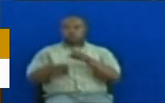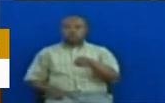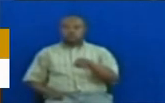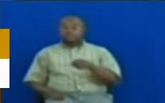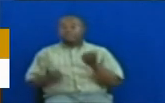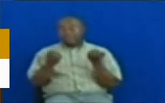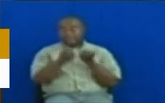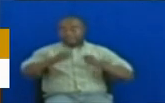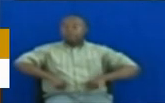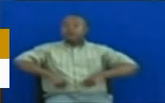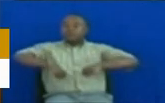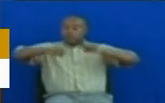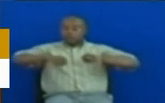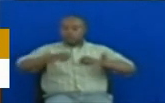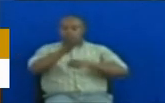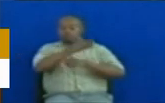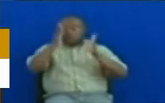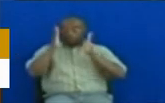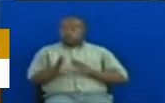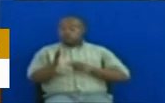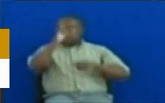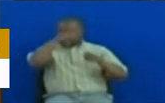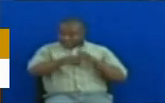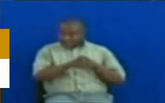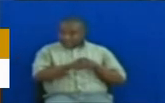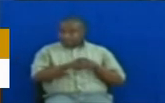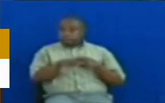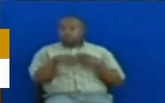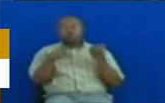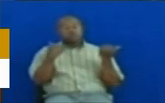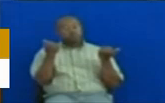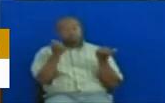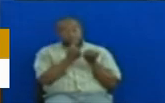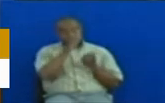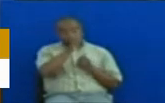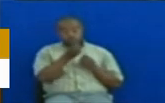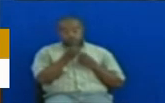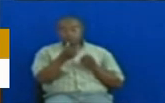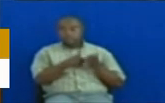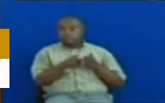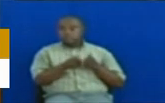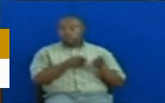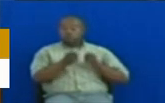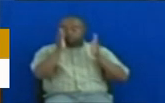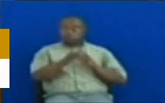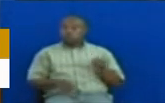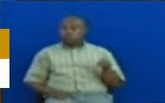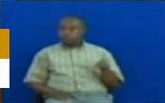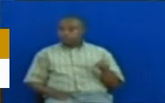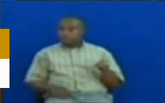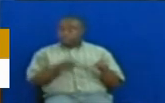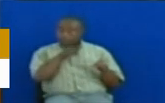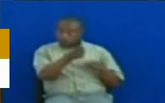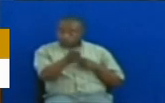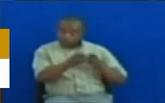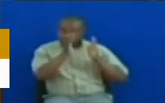Authority. Lakini actually humu ndani tunaenda kumuunda mtu anaitwa Director General. Huyu mtu mmoja anaitwa Director General,